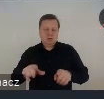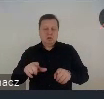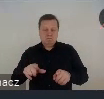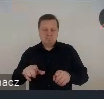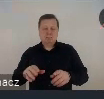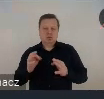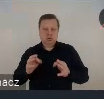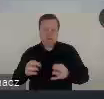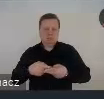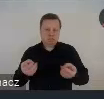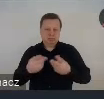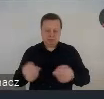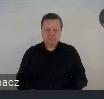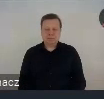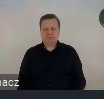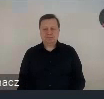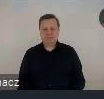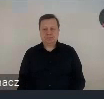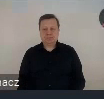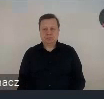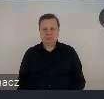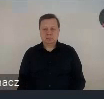zostało przygotowane.